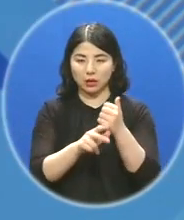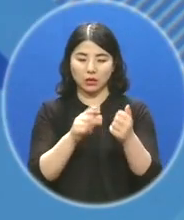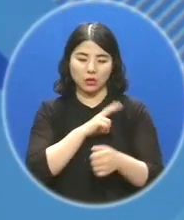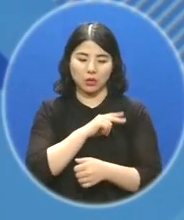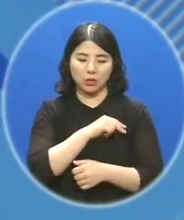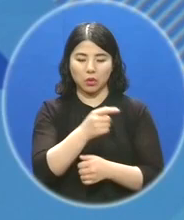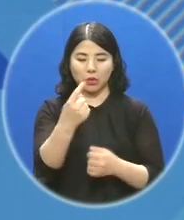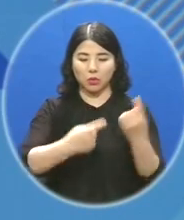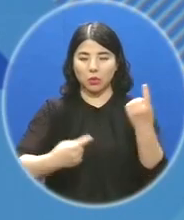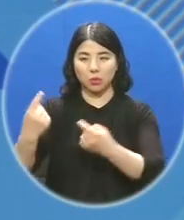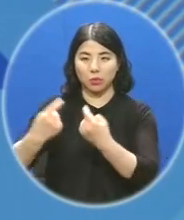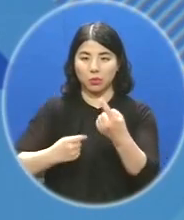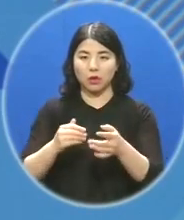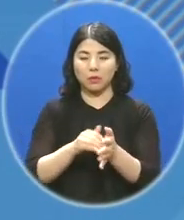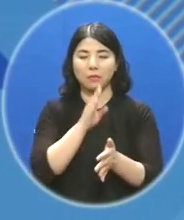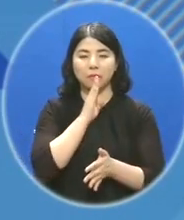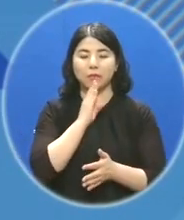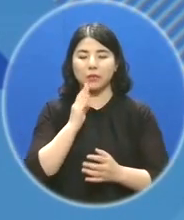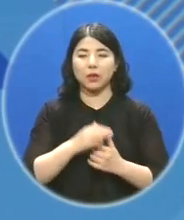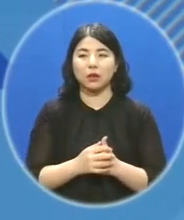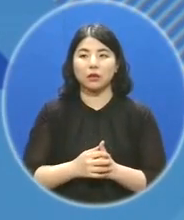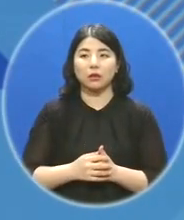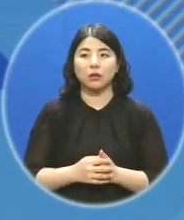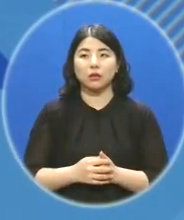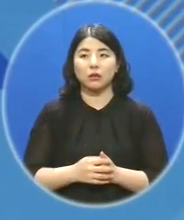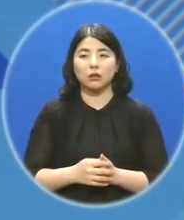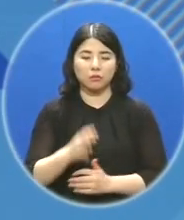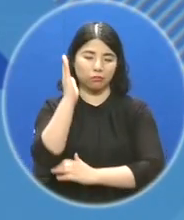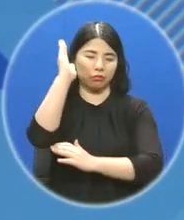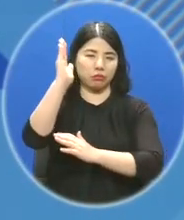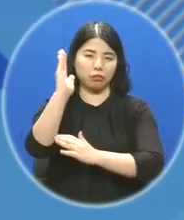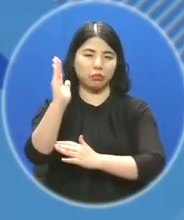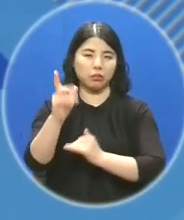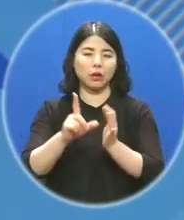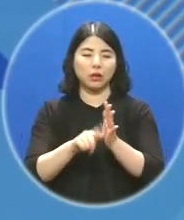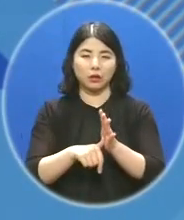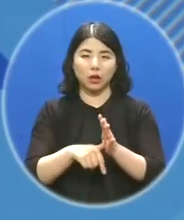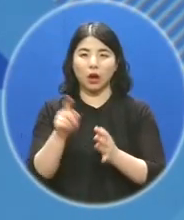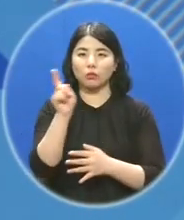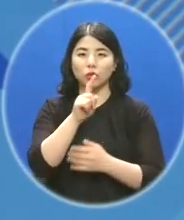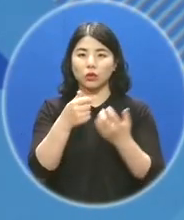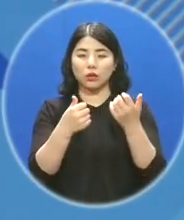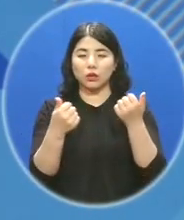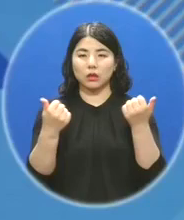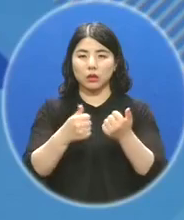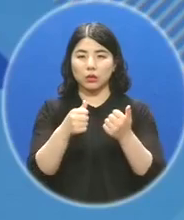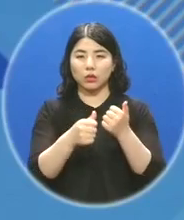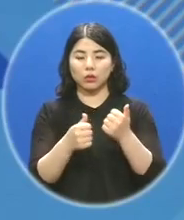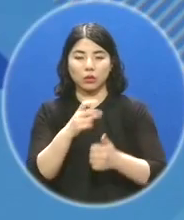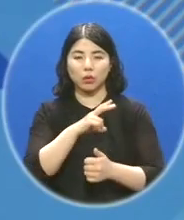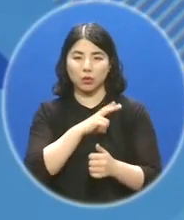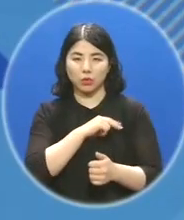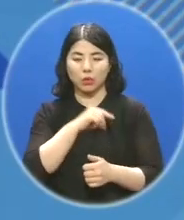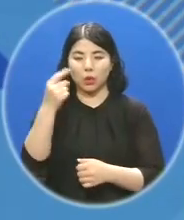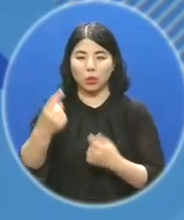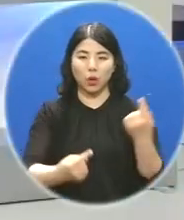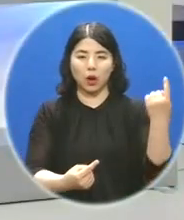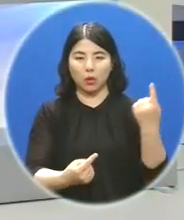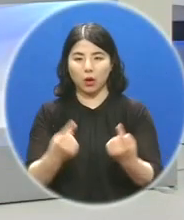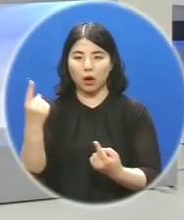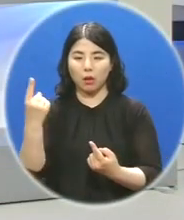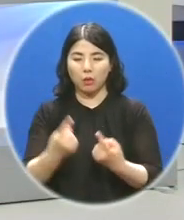오시는데 그 이제 스피치를 하는 과정에서 무슨 의회 의원 오시고 의원 오시고 같은